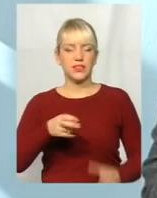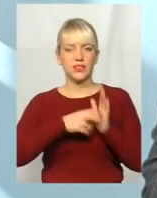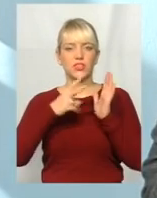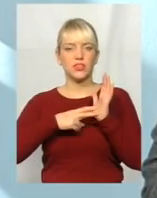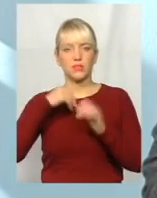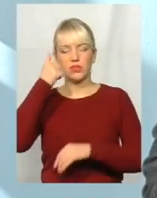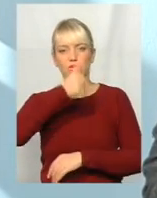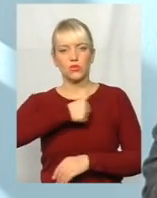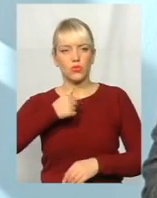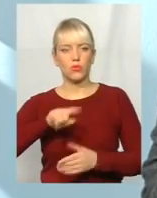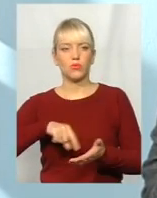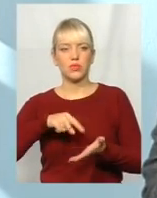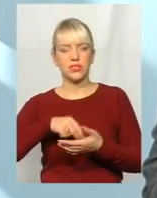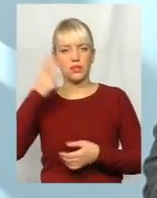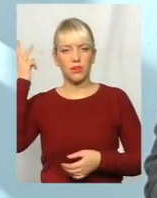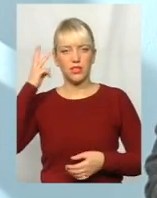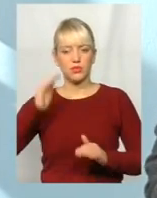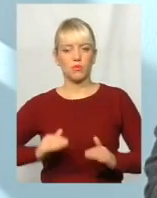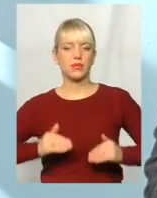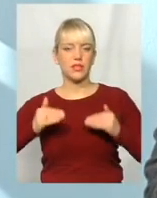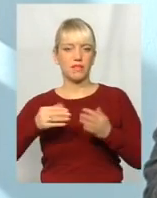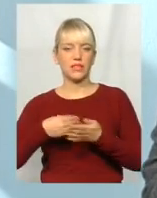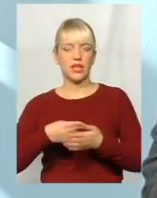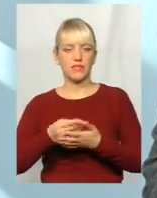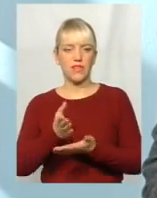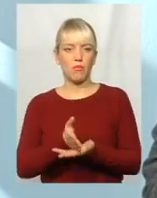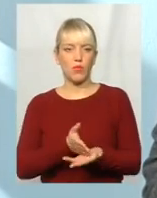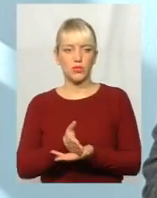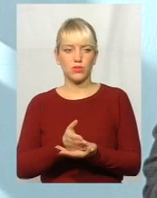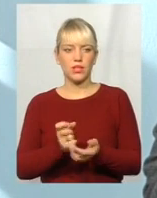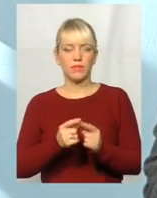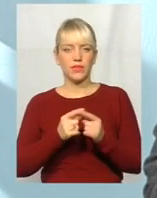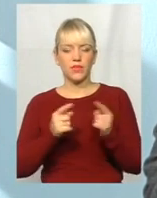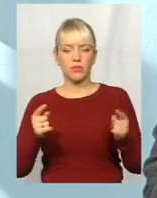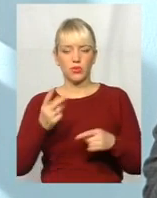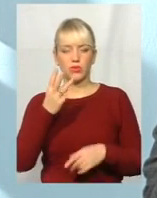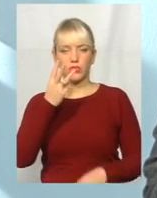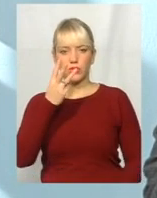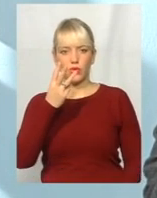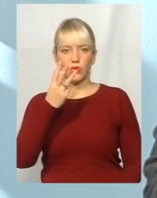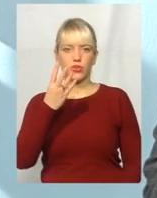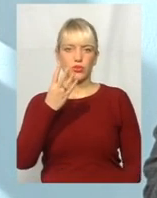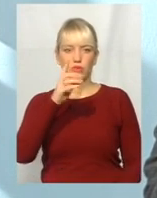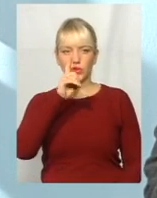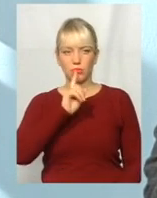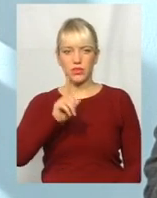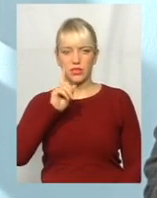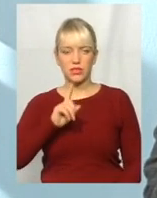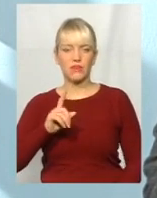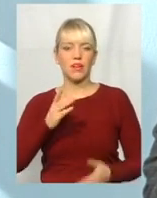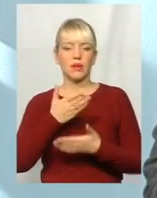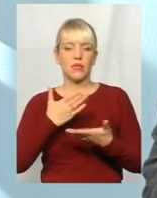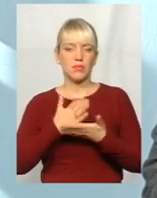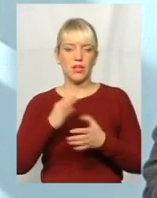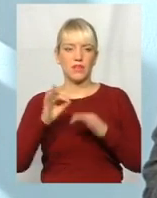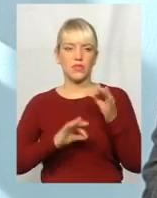1.03.2017 року в місті Хмельницькому піднявся тариф на послуги, і на протязі 3-4 місяців ми мали відсоток оплати